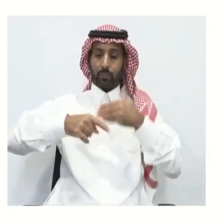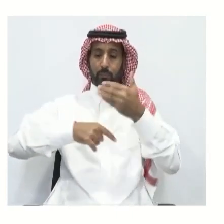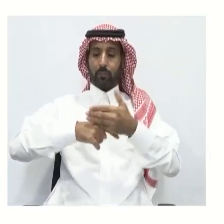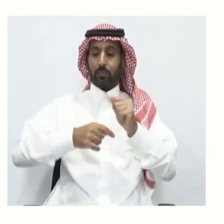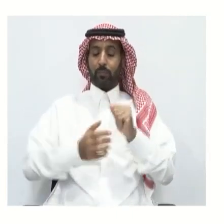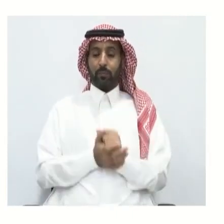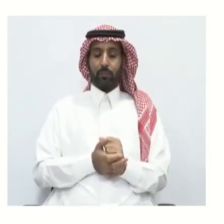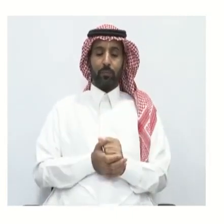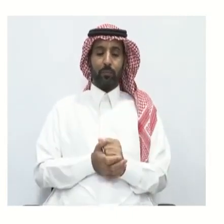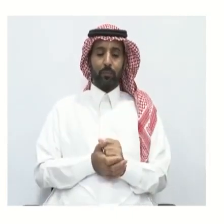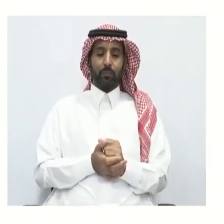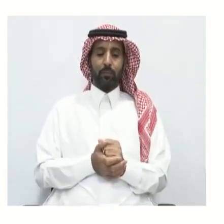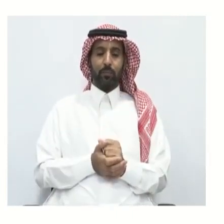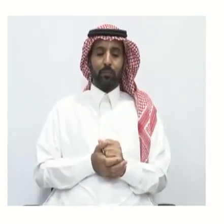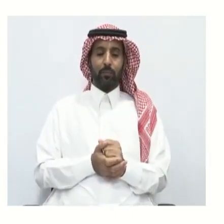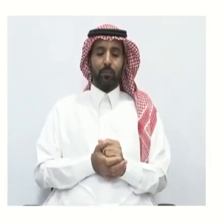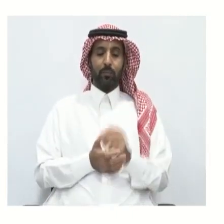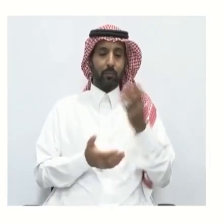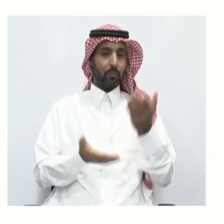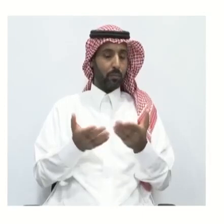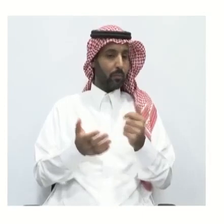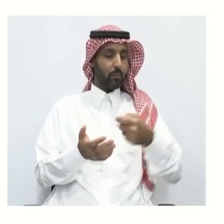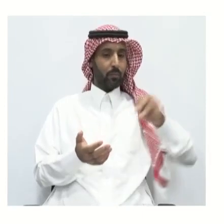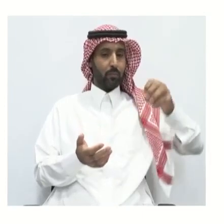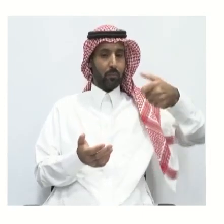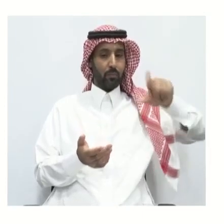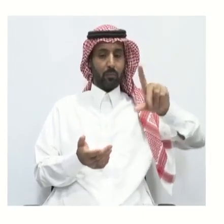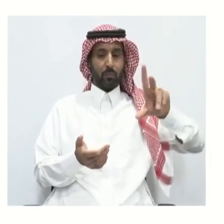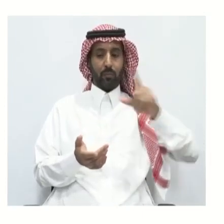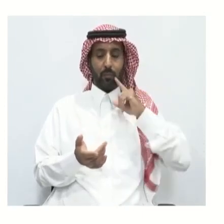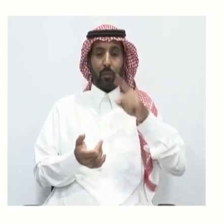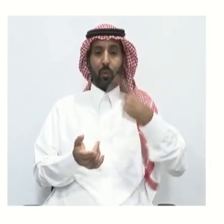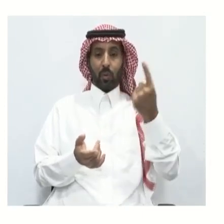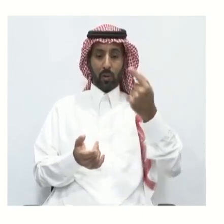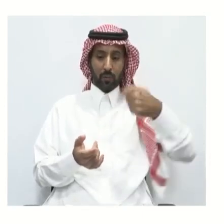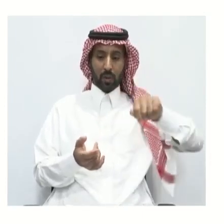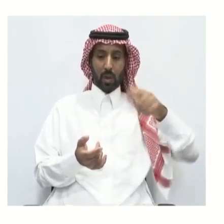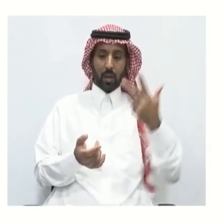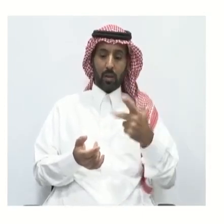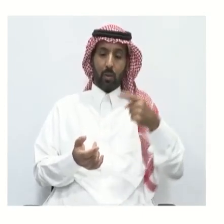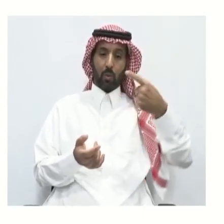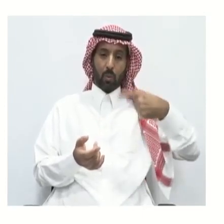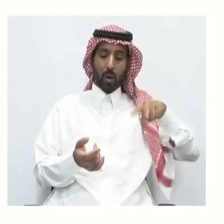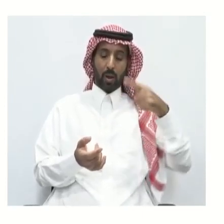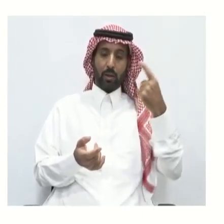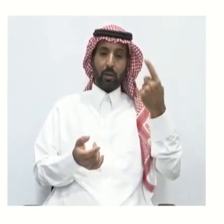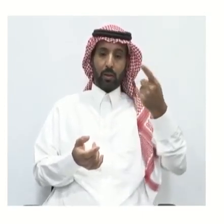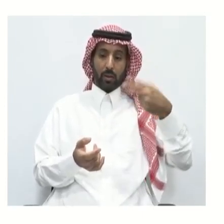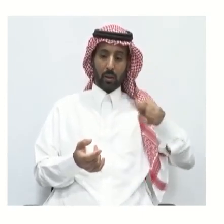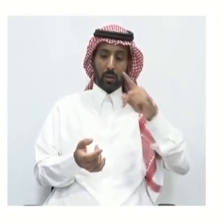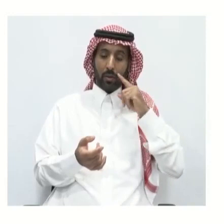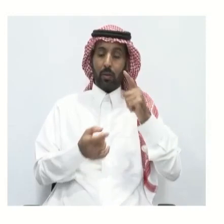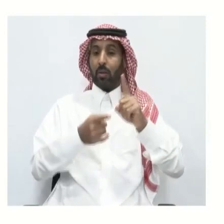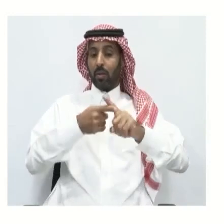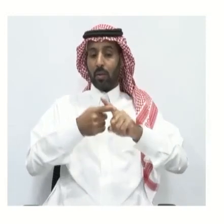الزنك مولات الزنك معطاه لي في السؤال وهي واحد فاصله تسعه واحد اثنين مول من الزنك اذا